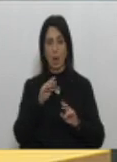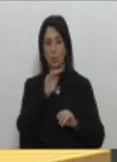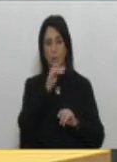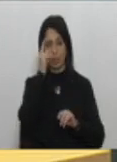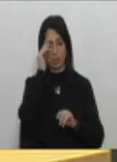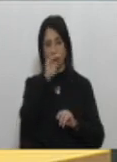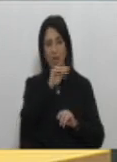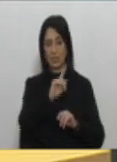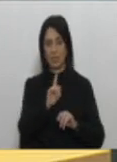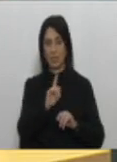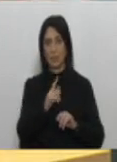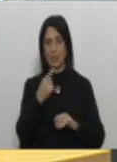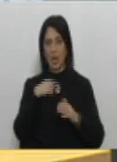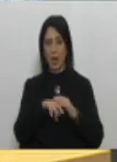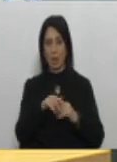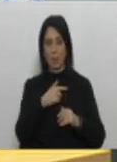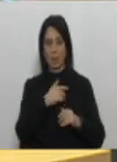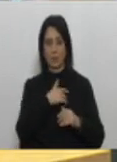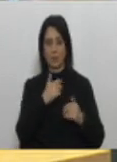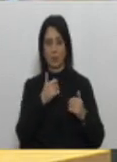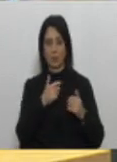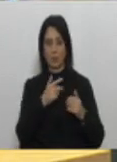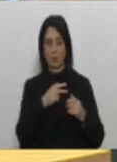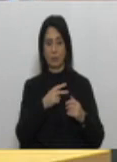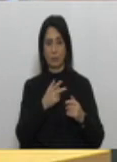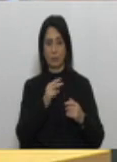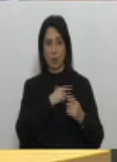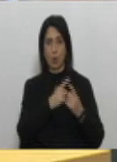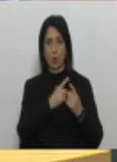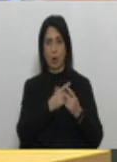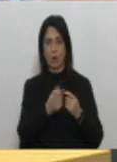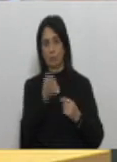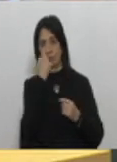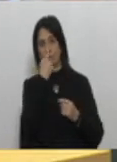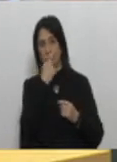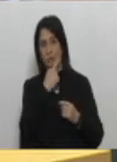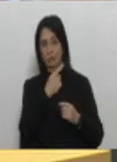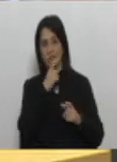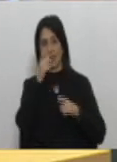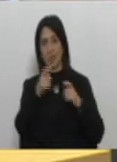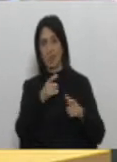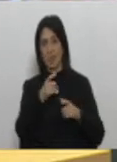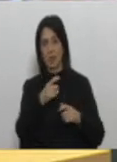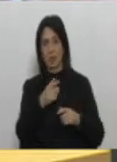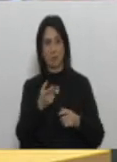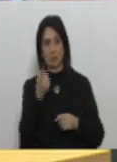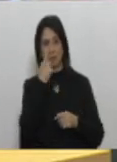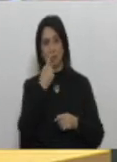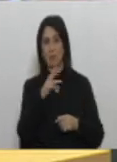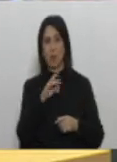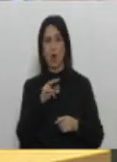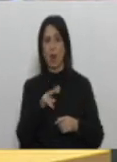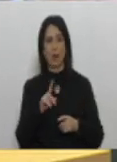ერთმანეთს. რომ გამოდის კოლეგა პირის ტრიბუნიდან ჭკუას გვასწავლის, მორალს გვიკითხავს,